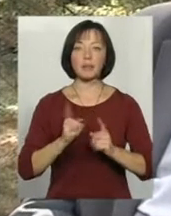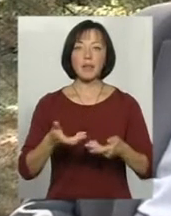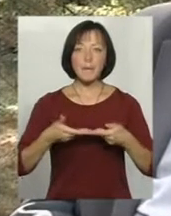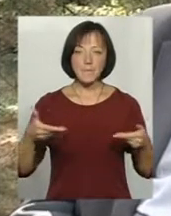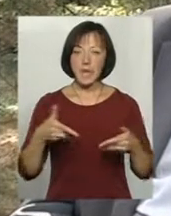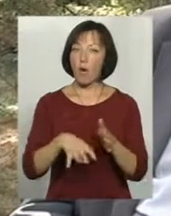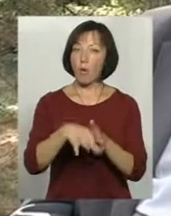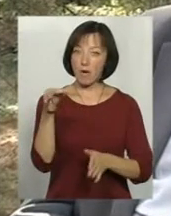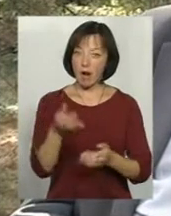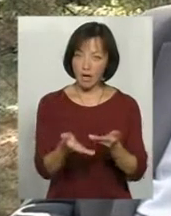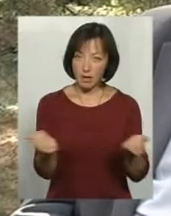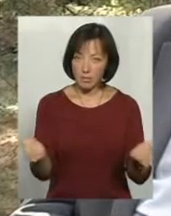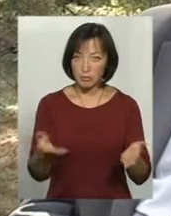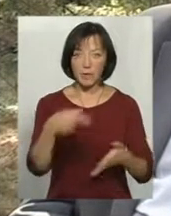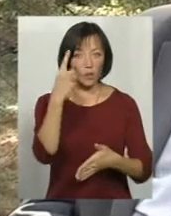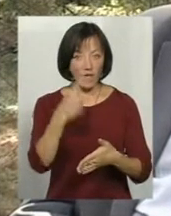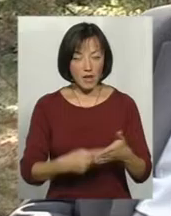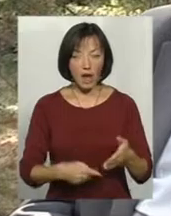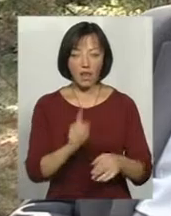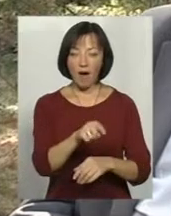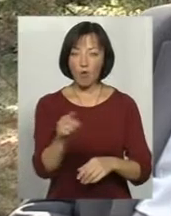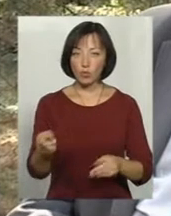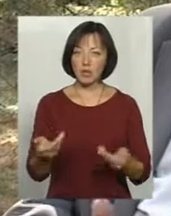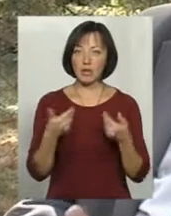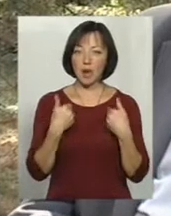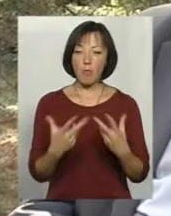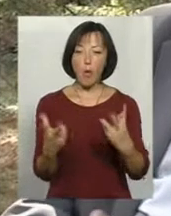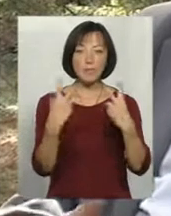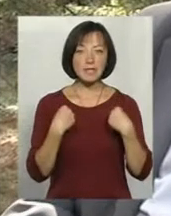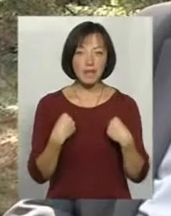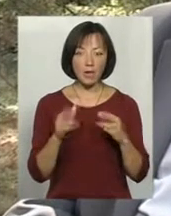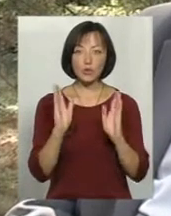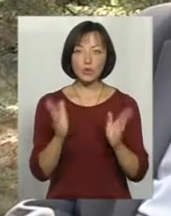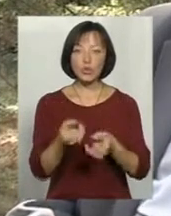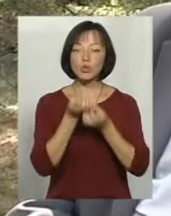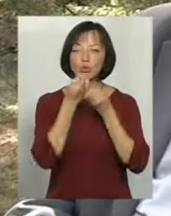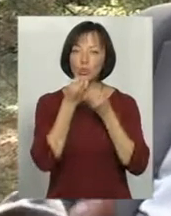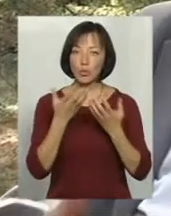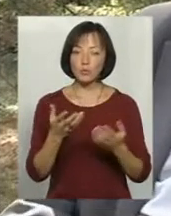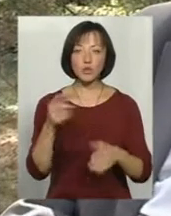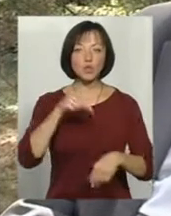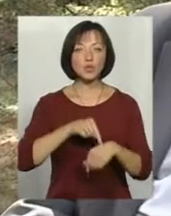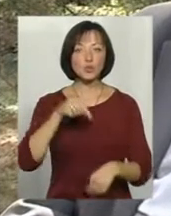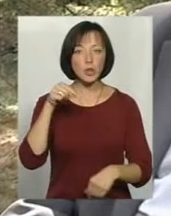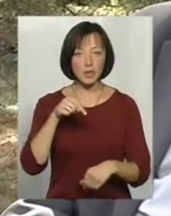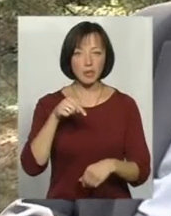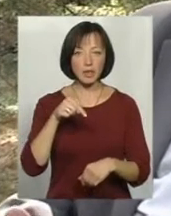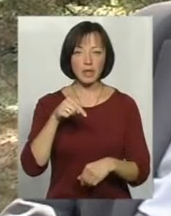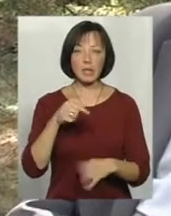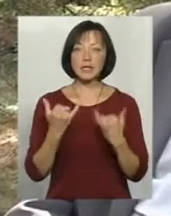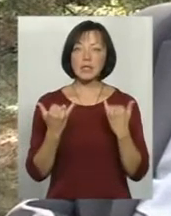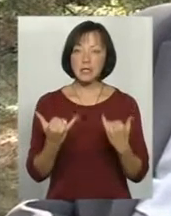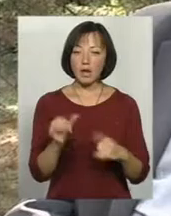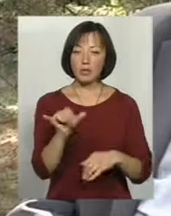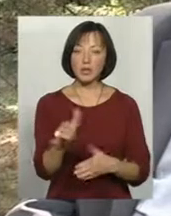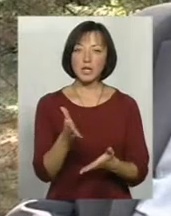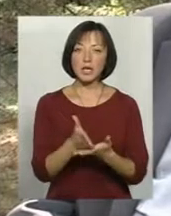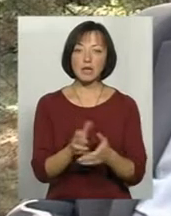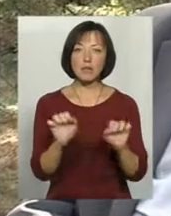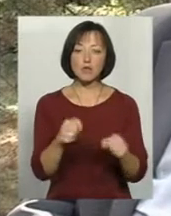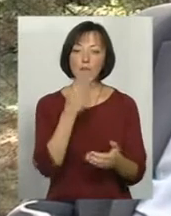їх обрали, ми їм довіряли. Вони нам обіцяли, що вони будуть добрими, чуйними. Зараз у них є